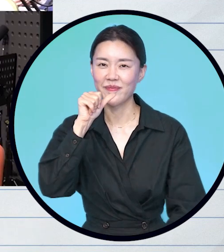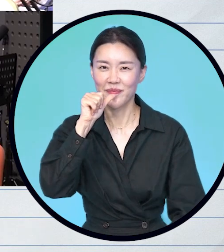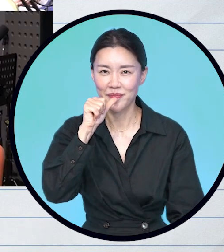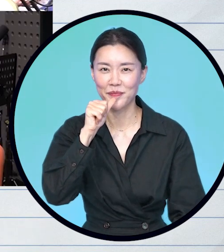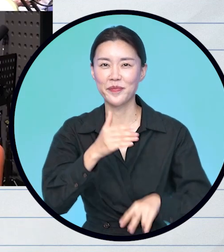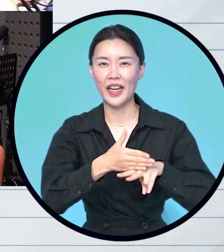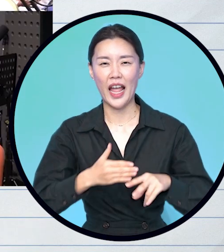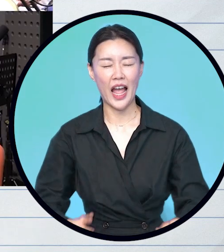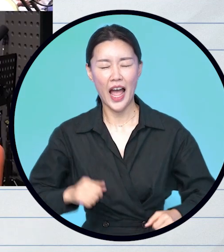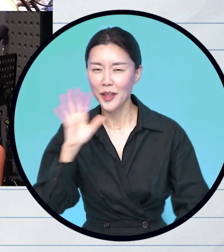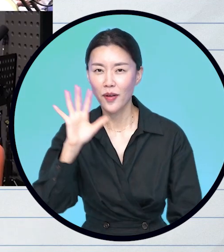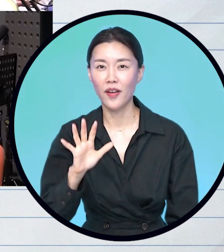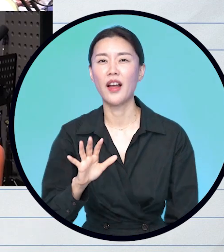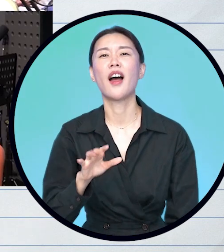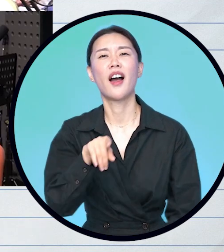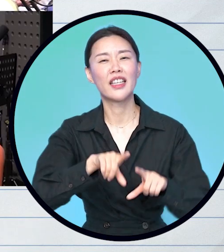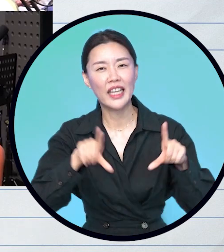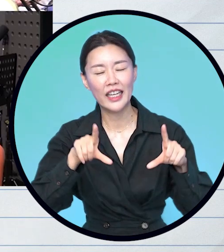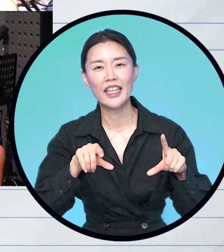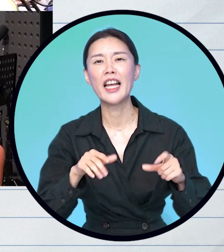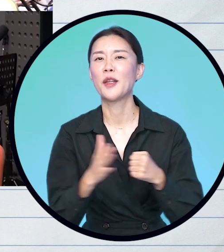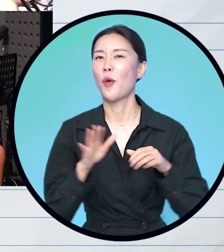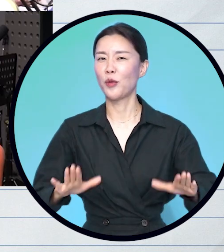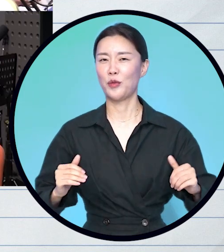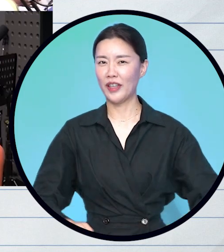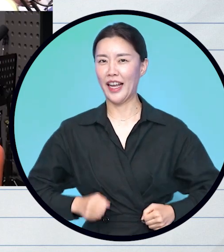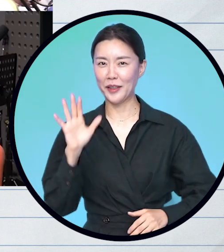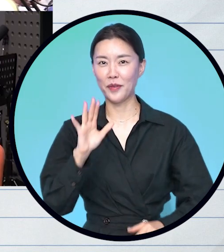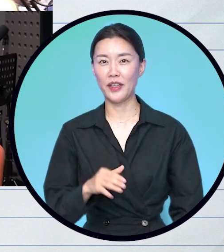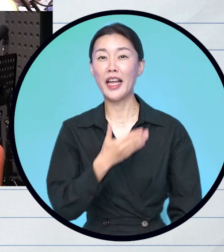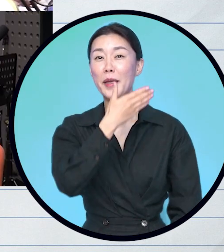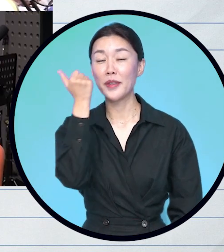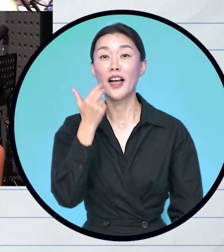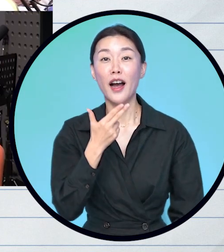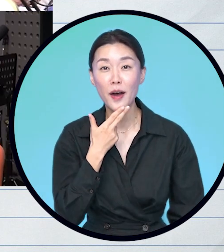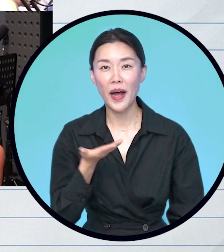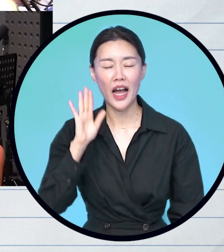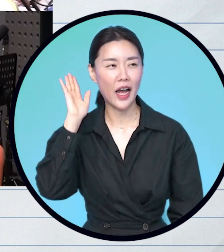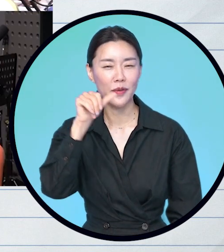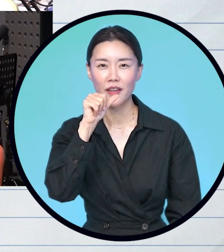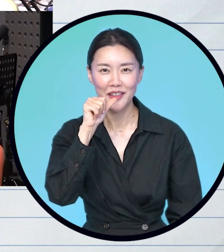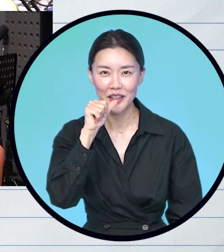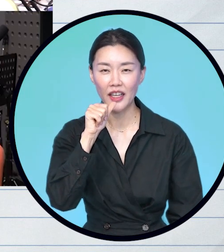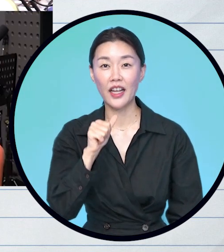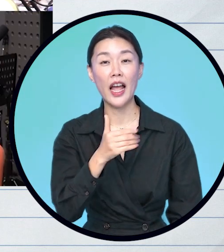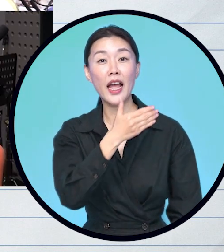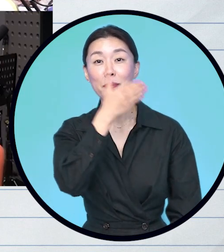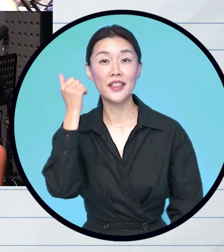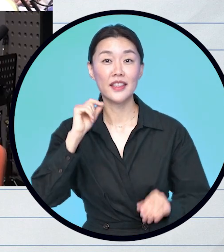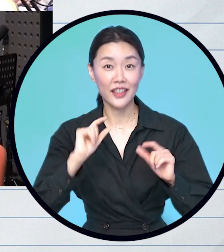했습니다. 반바지에 그냥 정이 뚝 떨어지셨구나 그날. 네. 원래도 안 입었거든요. 삐치진 않았지만 다시는 안 입겠다. 다시는 안 입겠다. 삐진 건